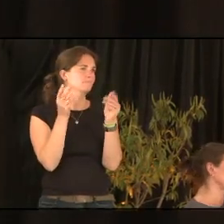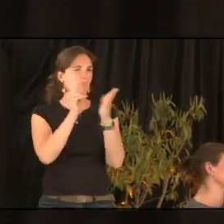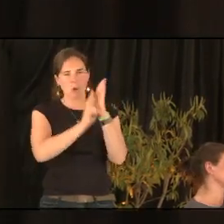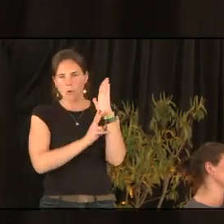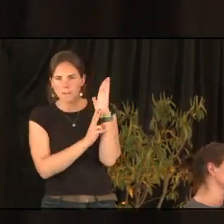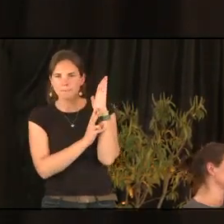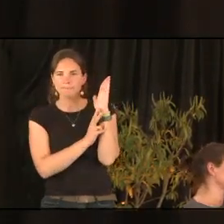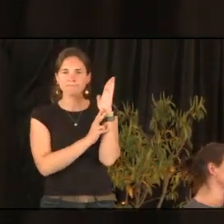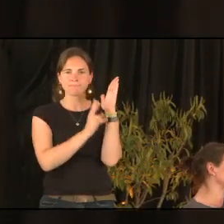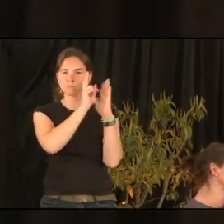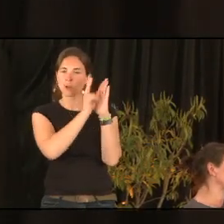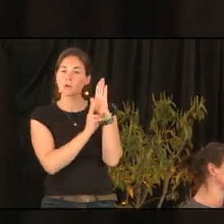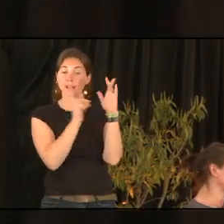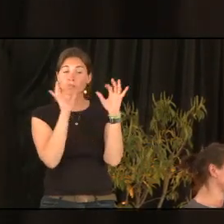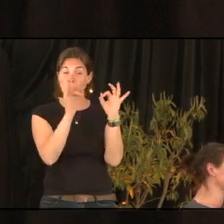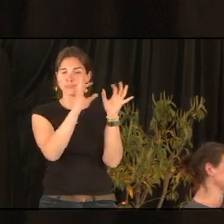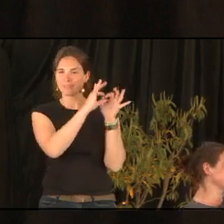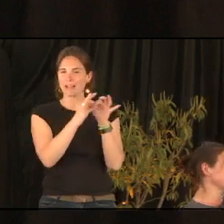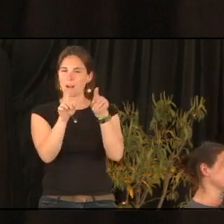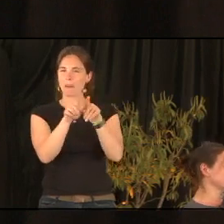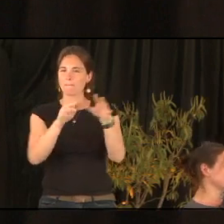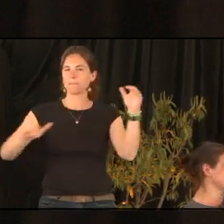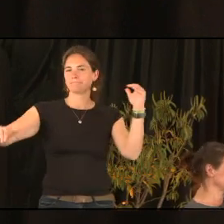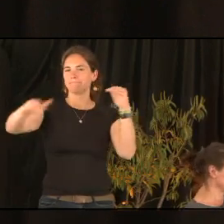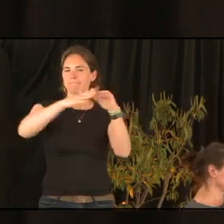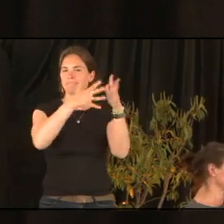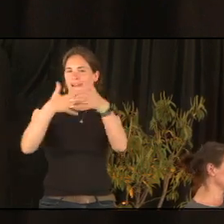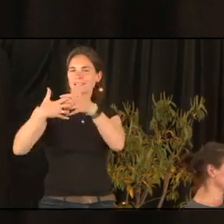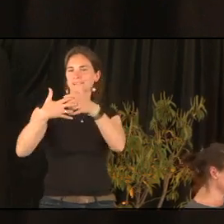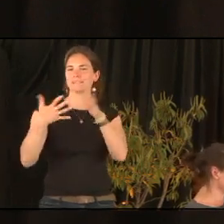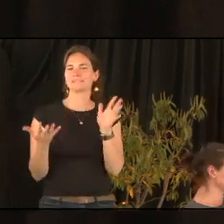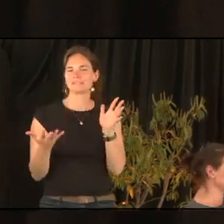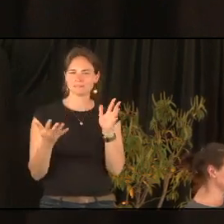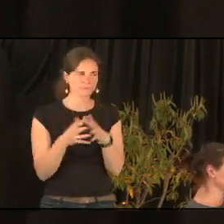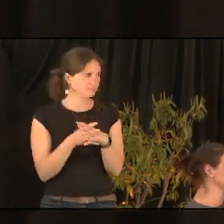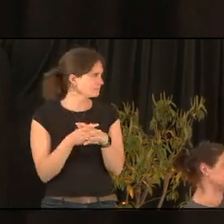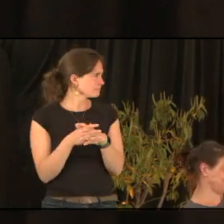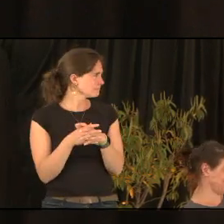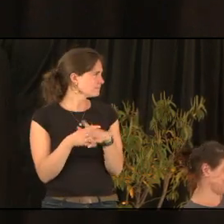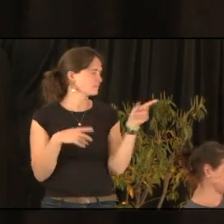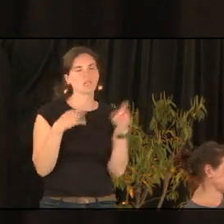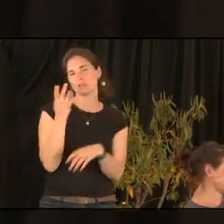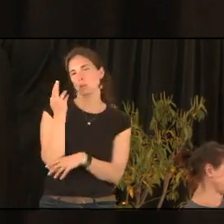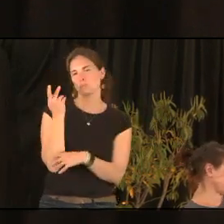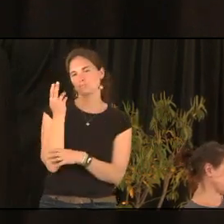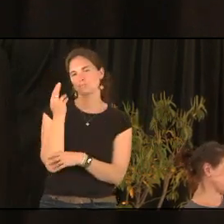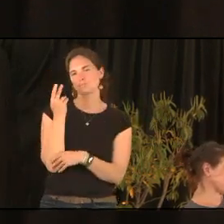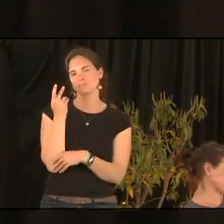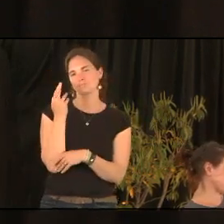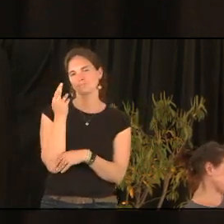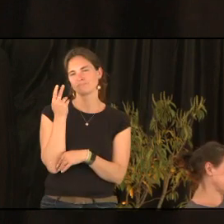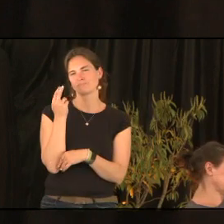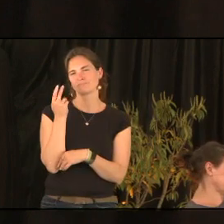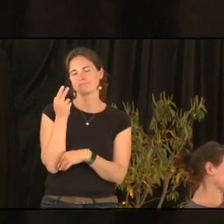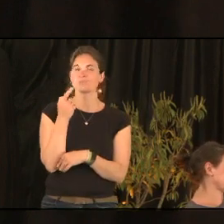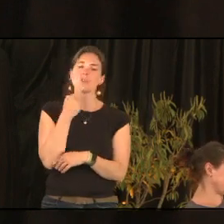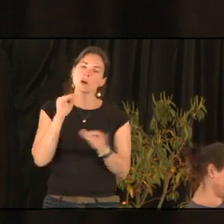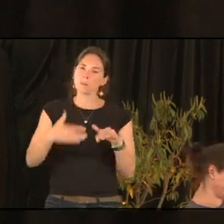classifiante et à distance. Et il me semble qu'un des gros enjeux, en tout cas pour moi, c'est de remettre du narratif